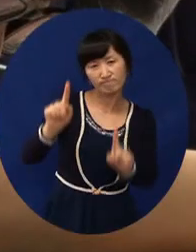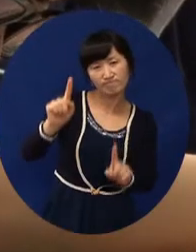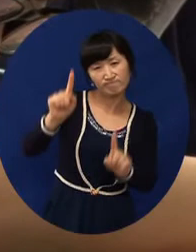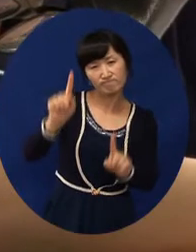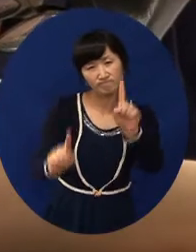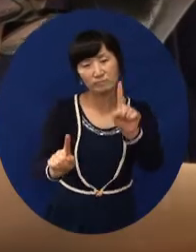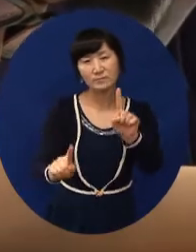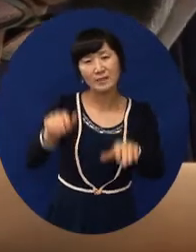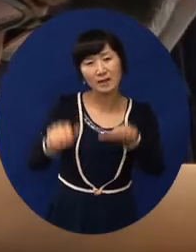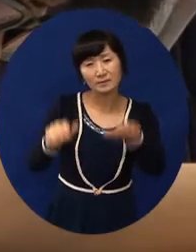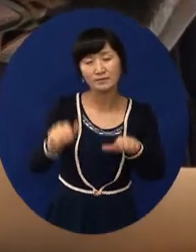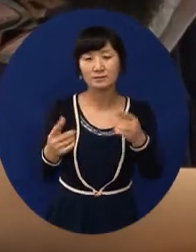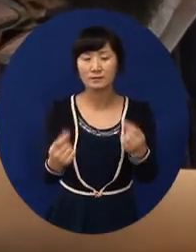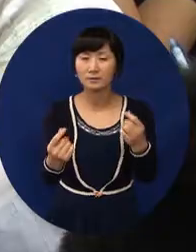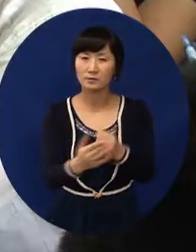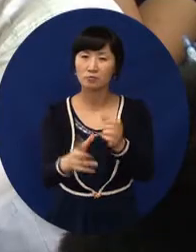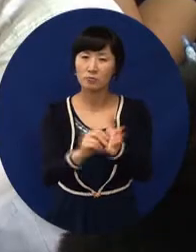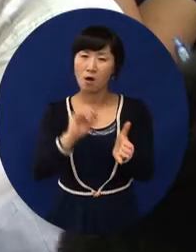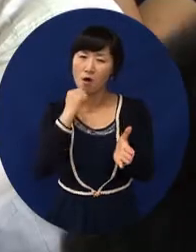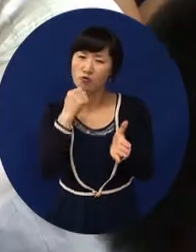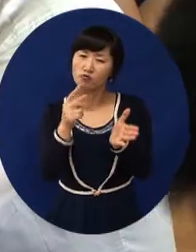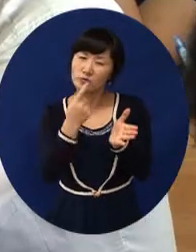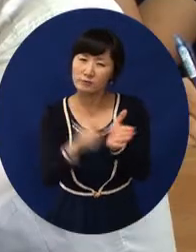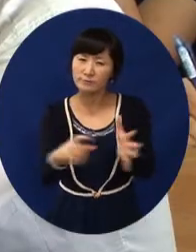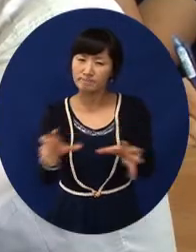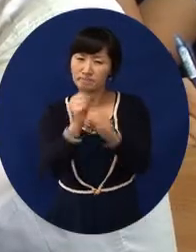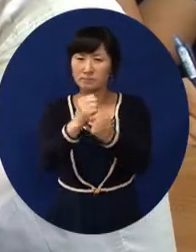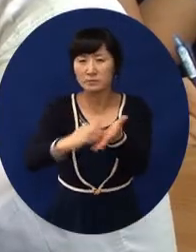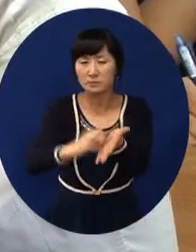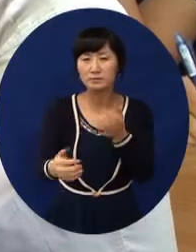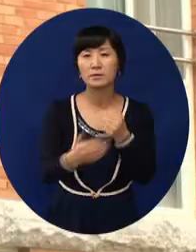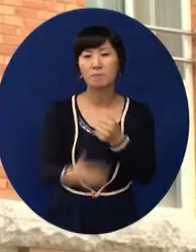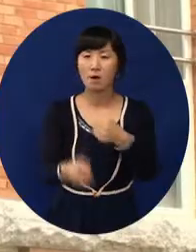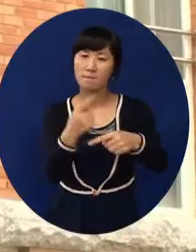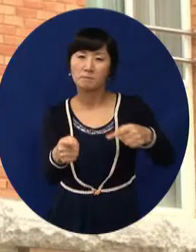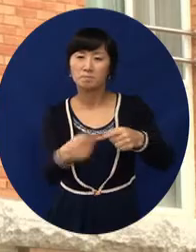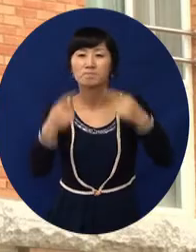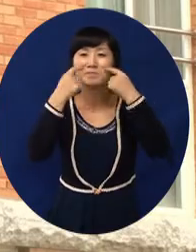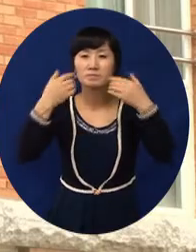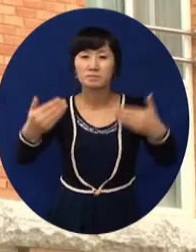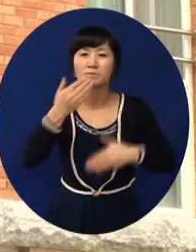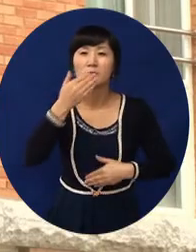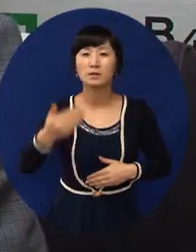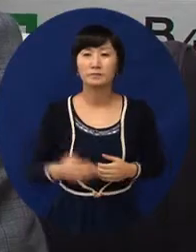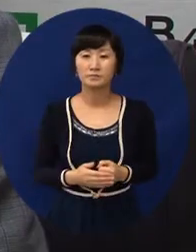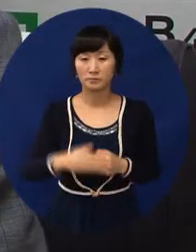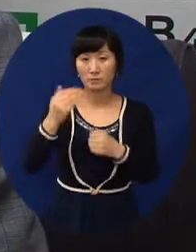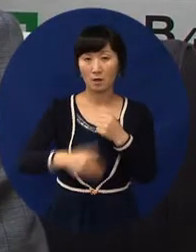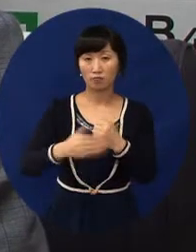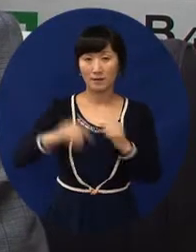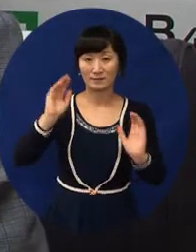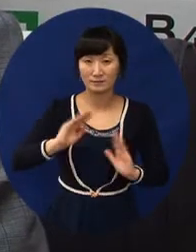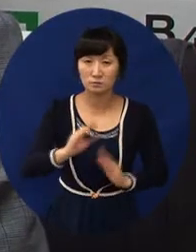있는지 보여주는 점수로 난이도를 감안해 산출되기 때문에 좀 더 정확하게 평가할 수 있습니다. 우리